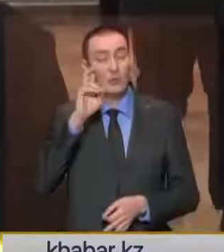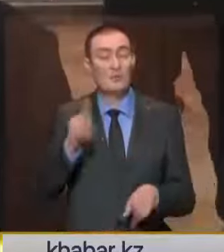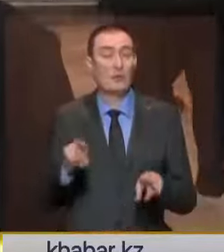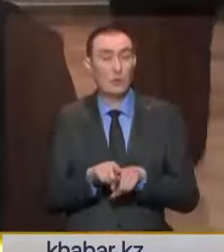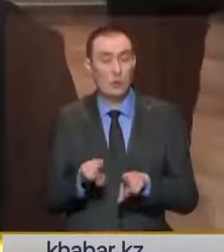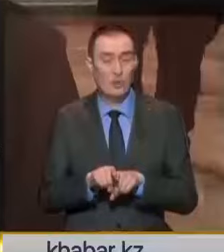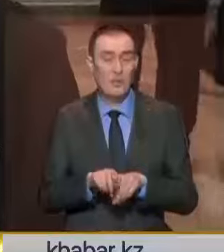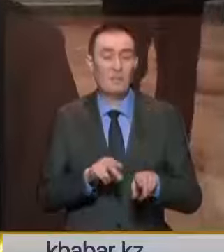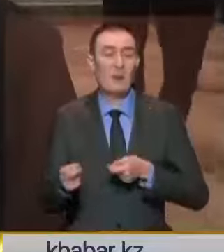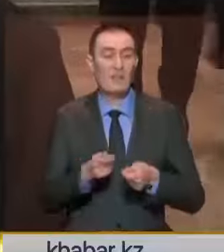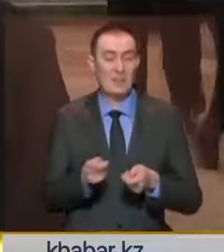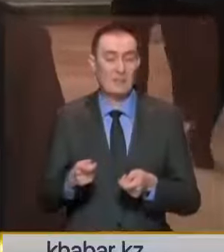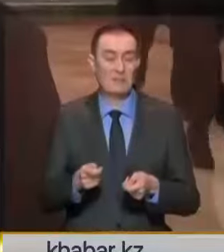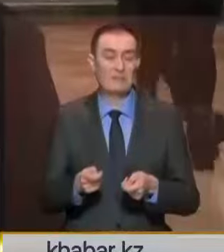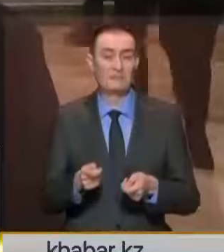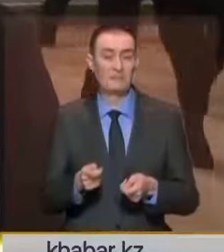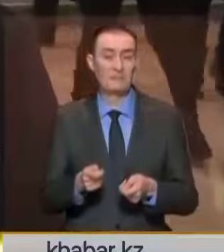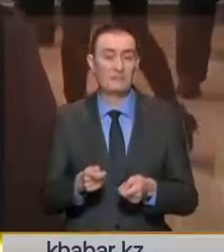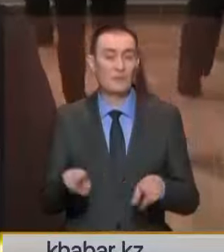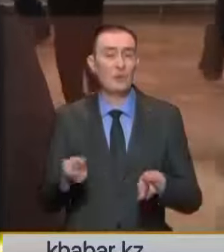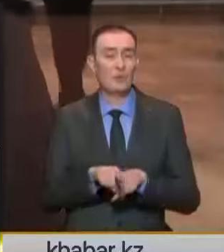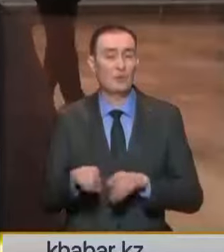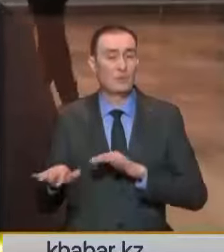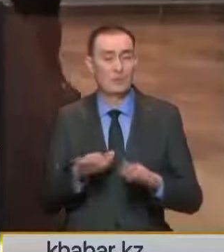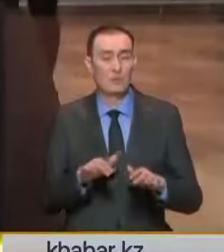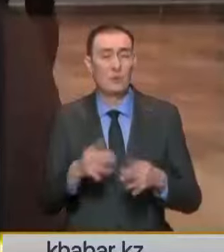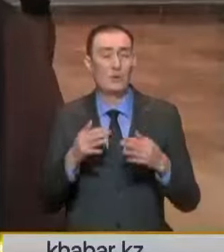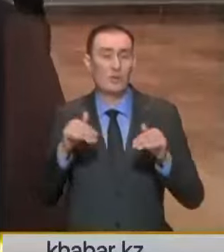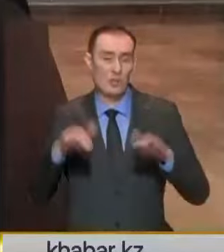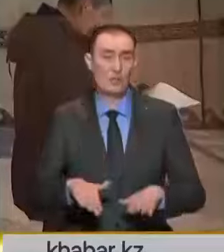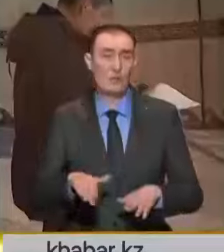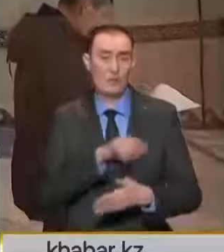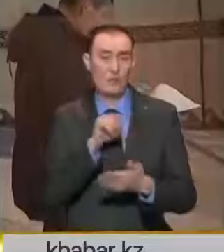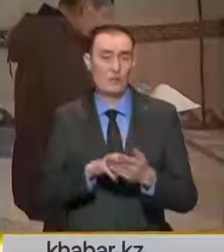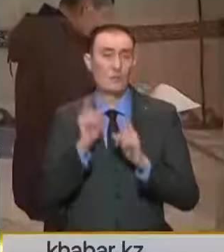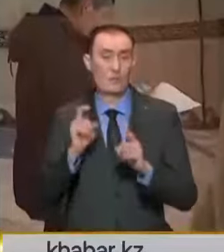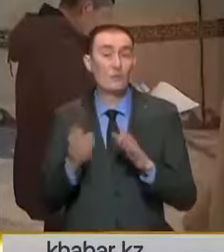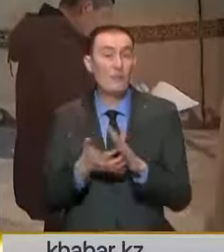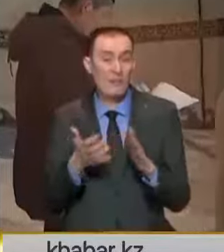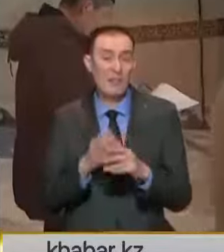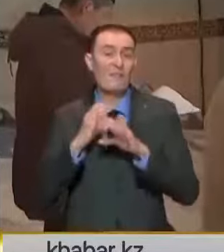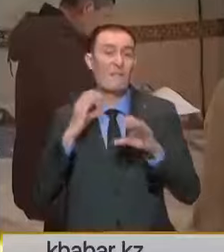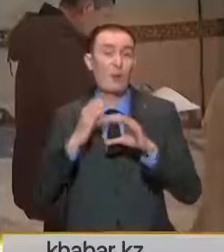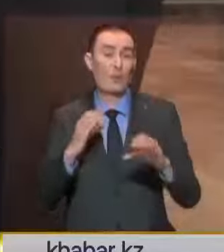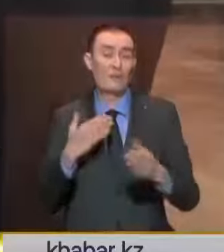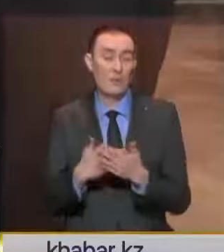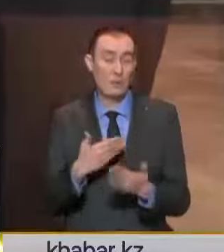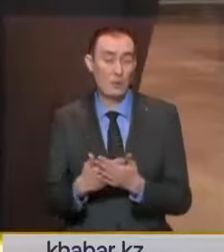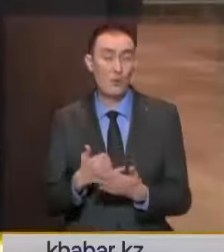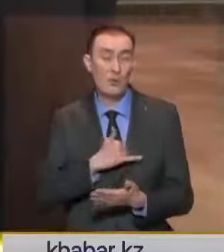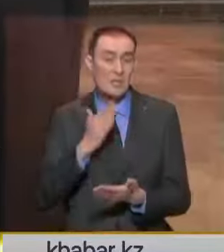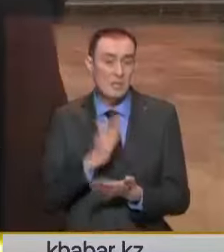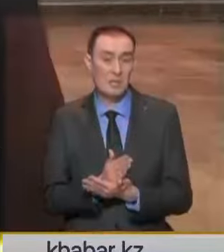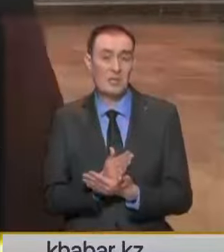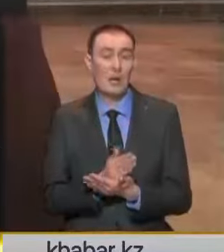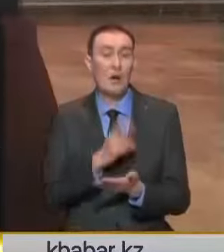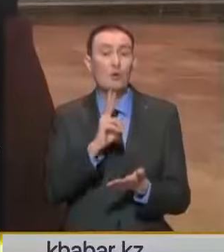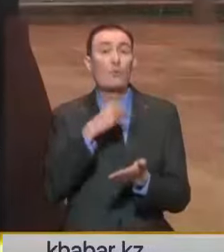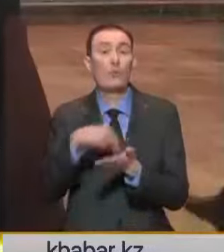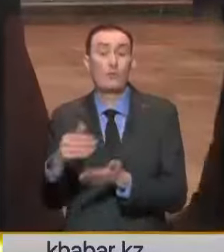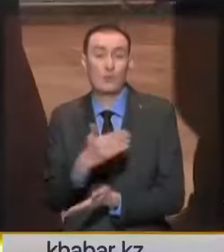и правительство уже приняли участие по разрешению вопросов логистики. Не хватает вагонов, бывает, говорят, да. То есть у нас есть вроде как бы